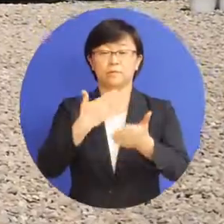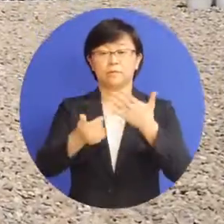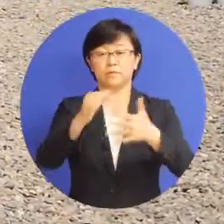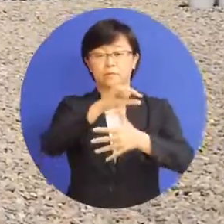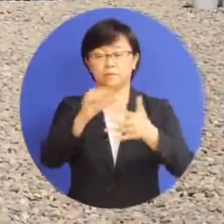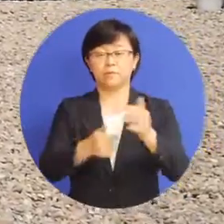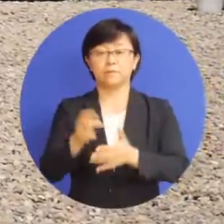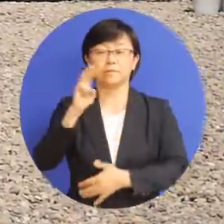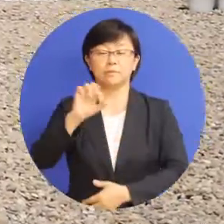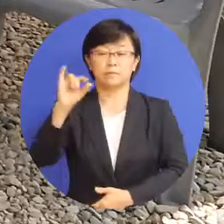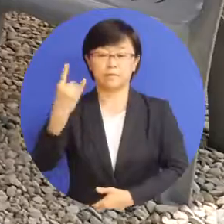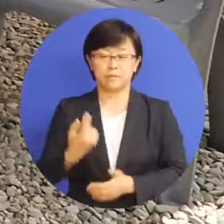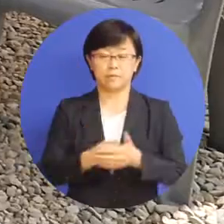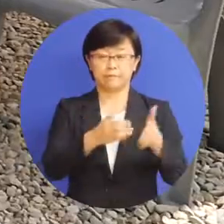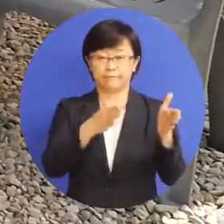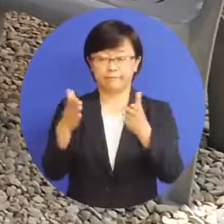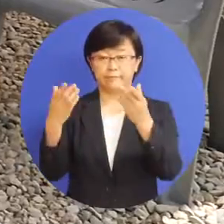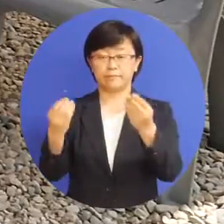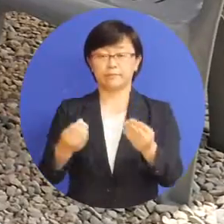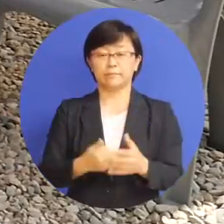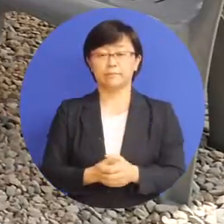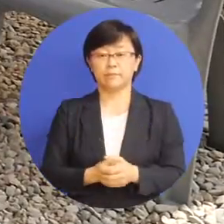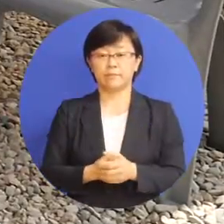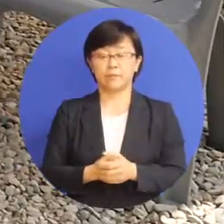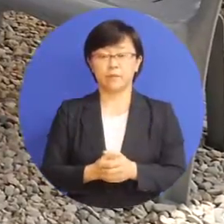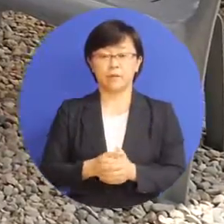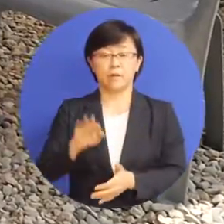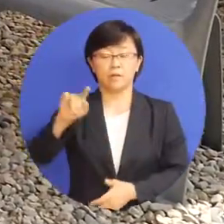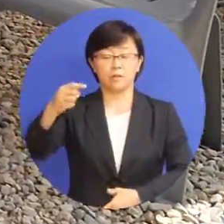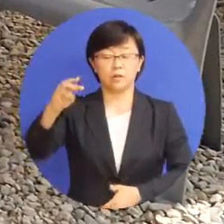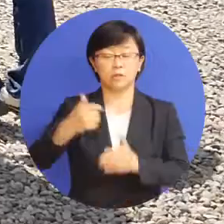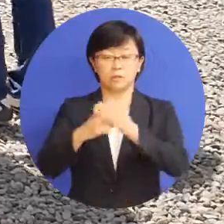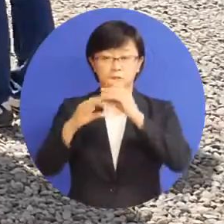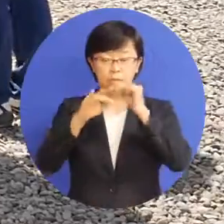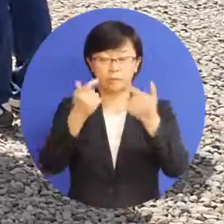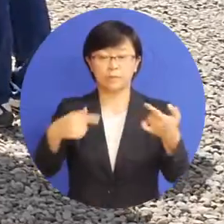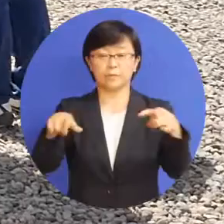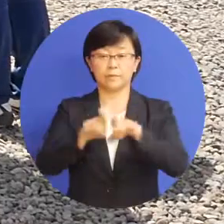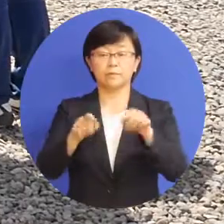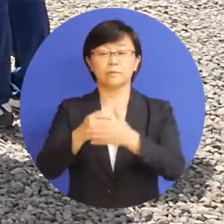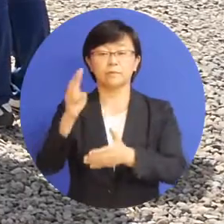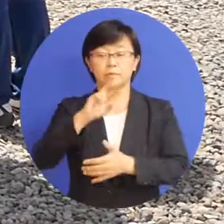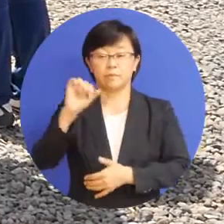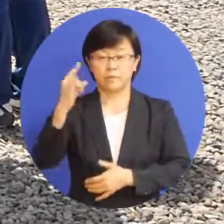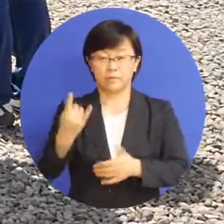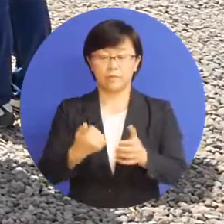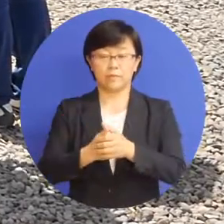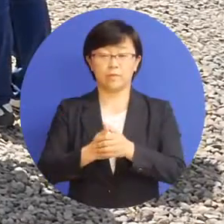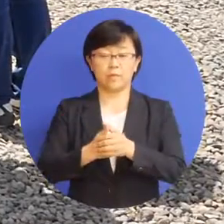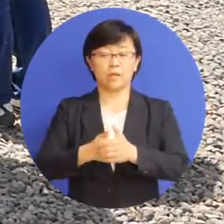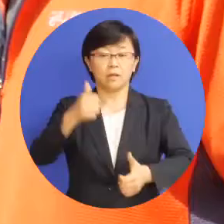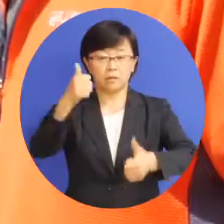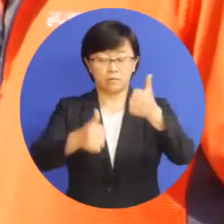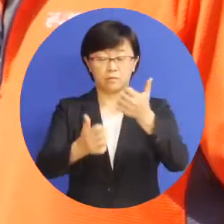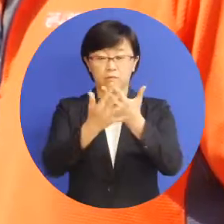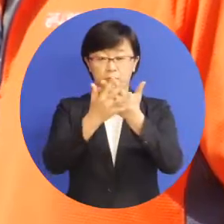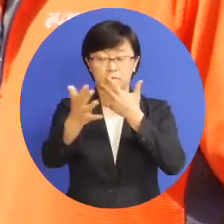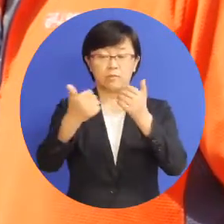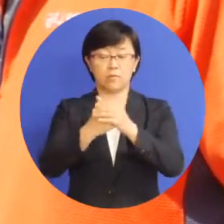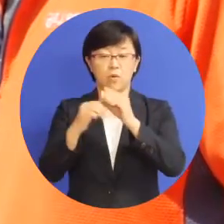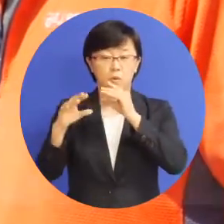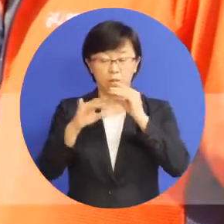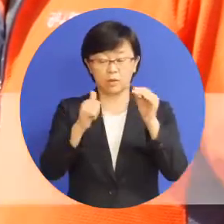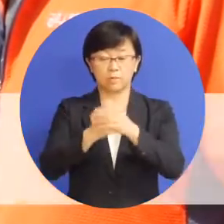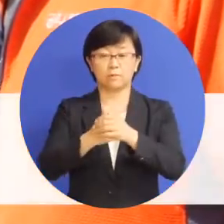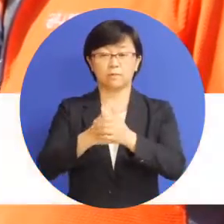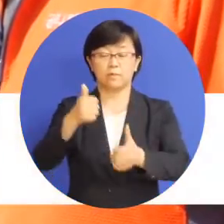프로그램과 음악회를 마련했습니다. 버들피리와 함께하는 작은 음악회에서는 버들피리 경연대회, 오카리나